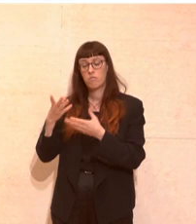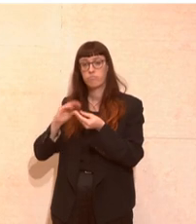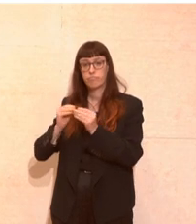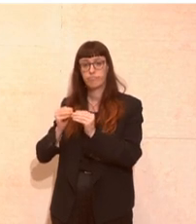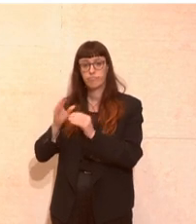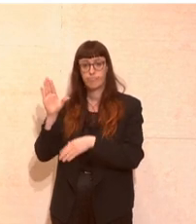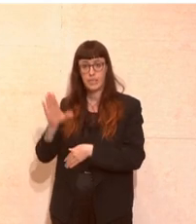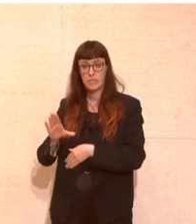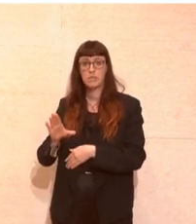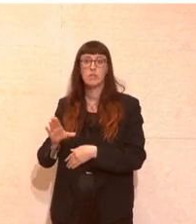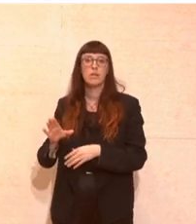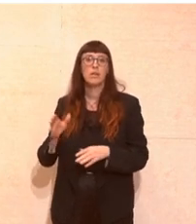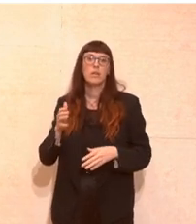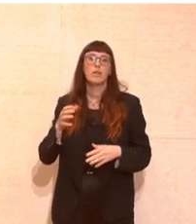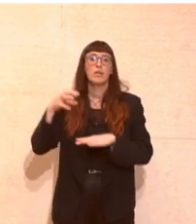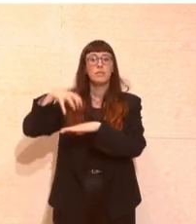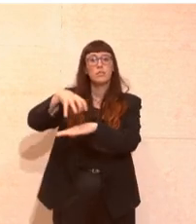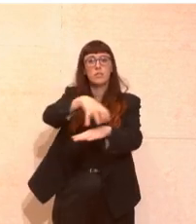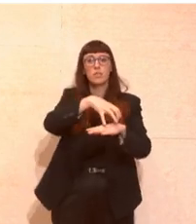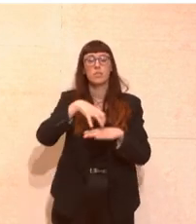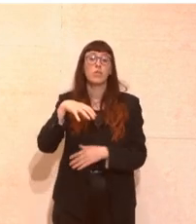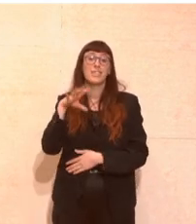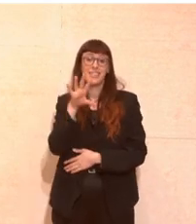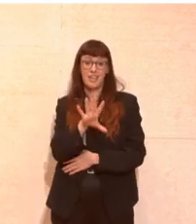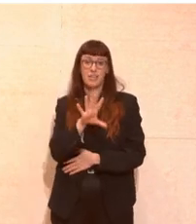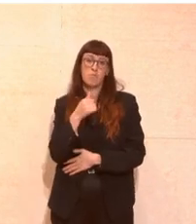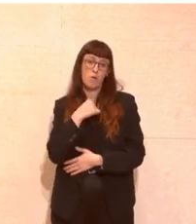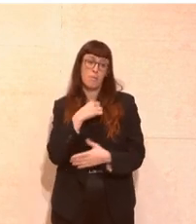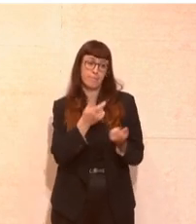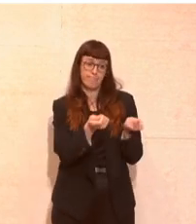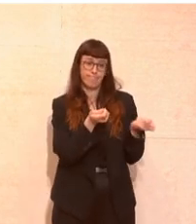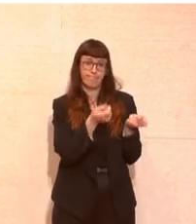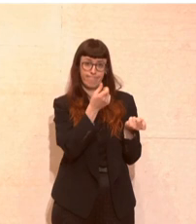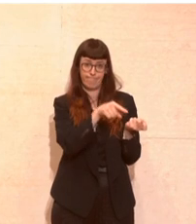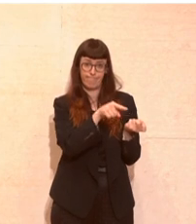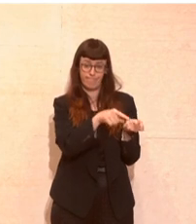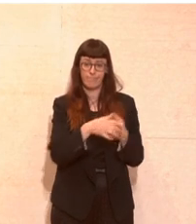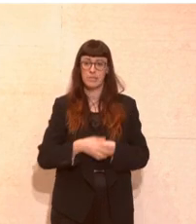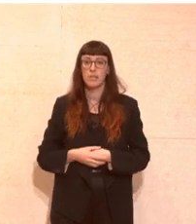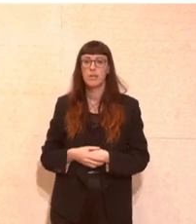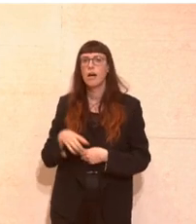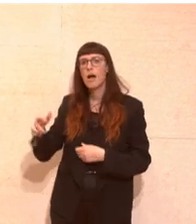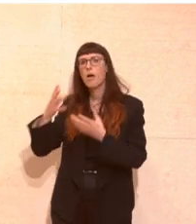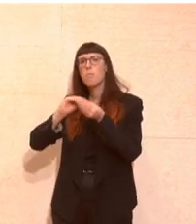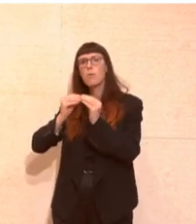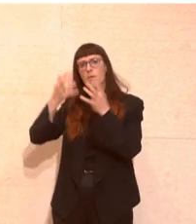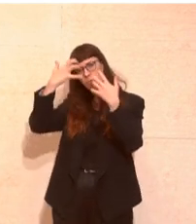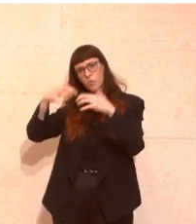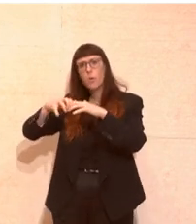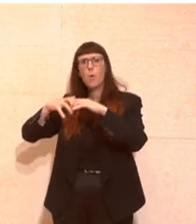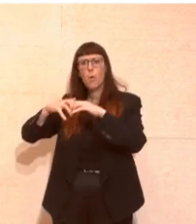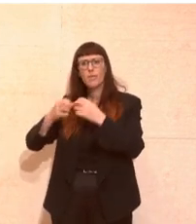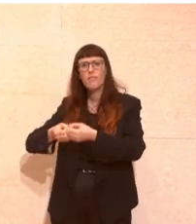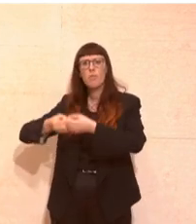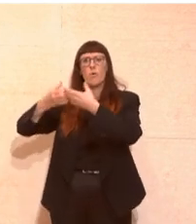m'occupe aussi d'un des 5 centres d'excellence pour l'autisme et des troubles du neurodéveloppement. Alors c'est quoi un trouble du neurodéveloppement? Là-dedans,